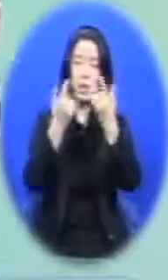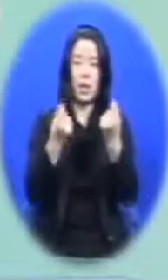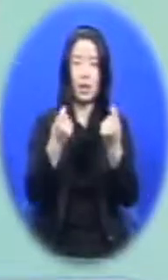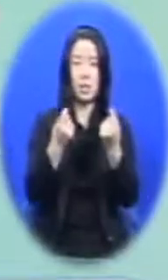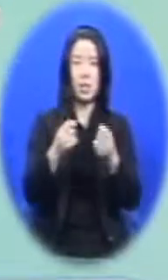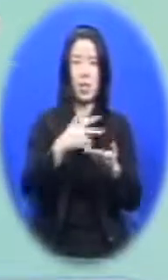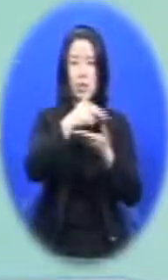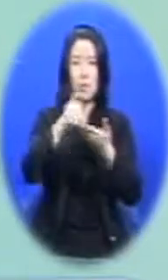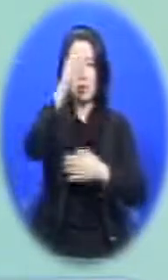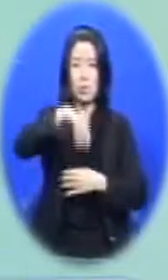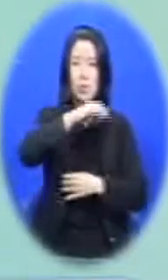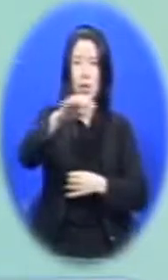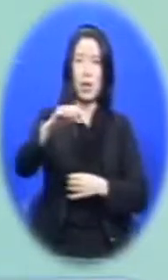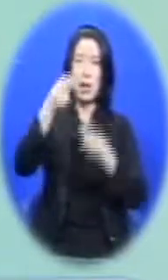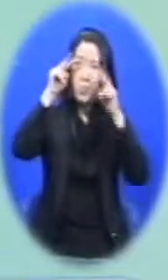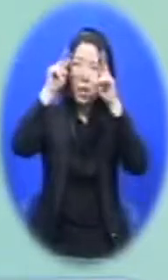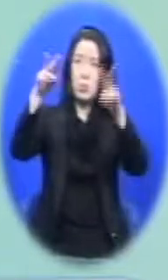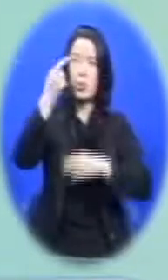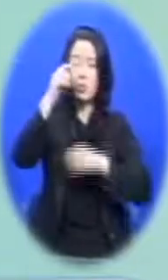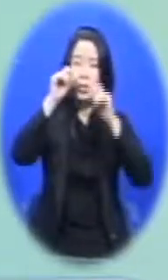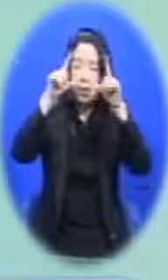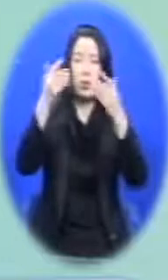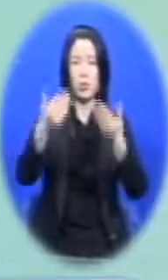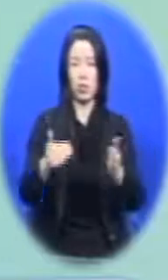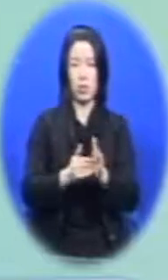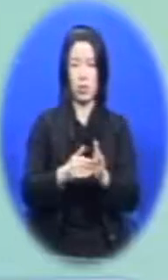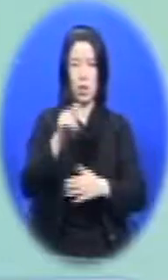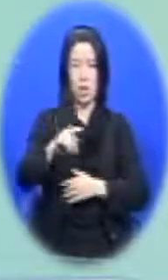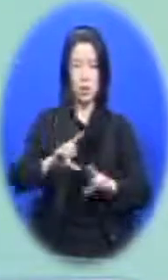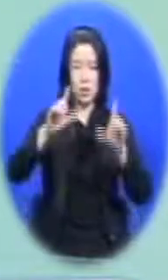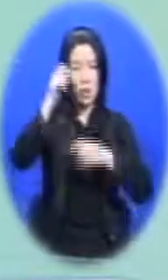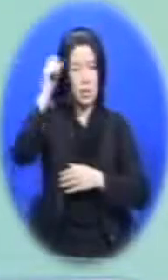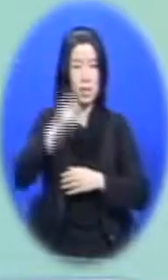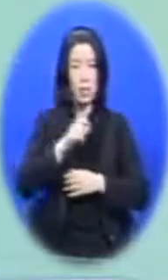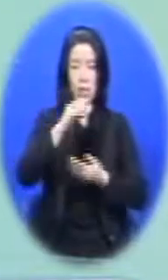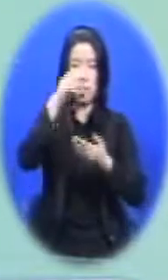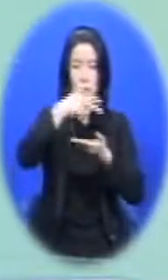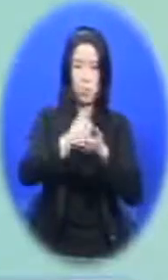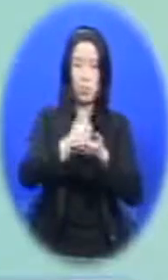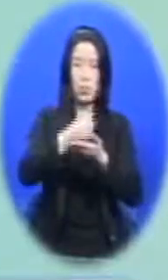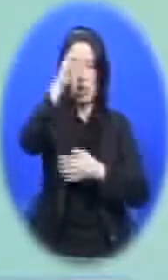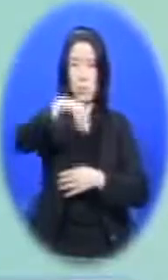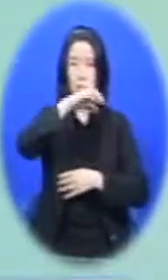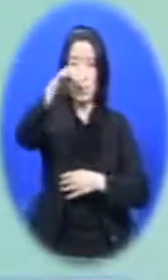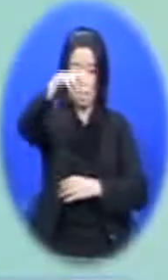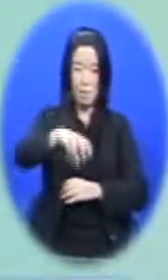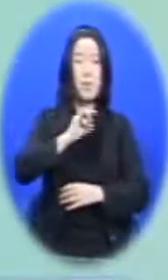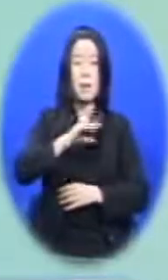주님의 십자가를 바라보는 눈을 열어주셨어요. 그날 새벽에 그냥 주님의 십자가 앞에만 서 있었던